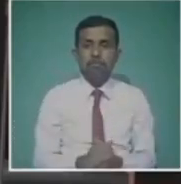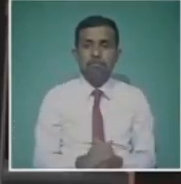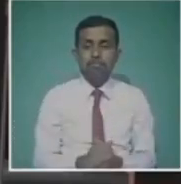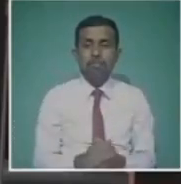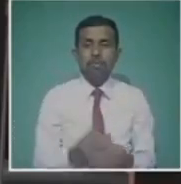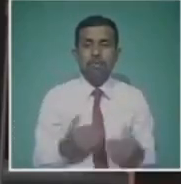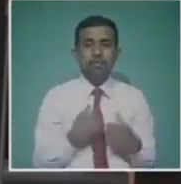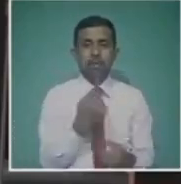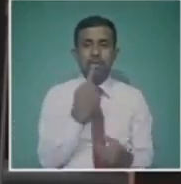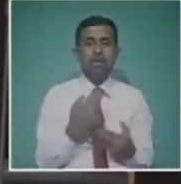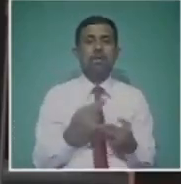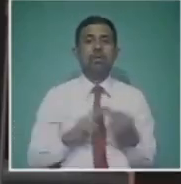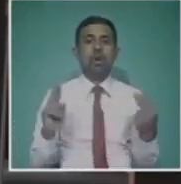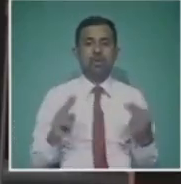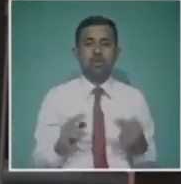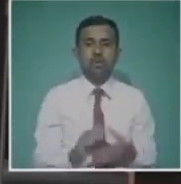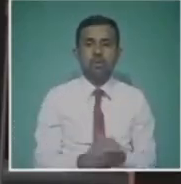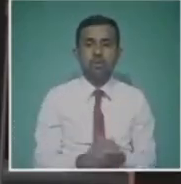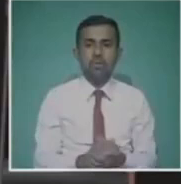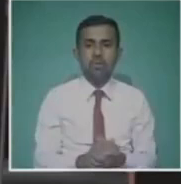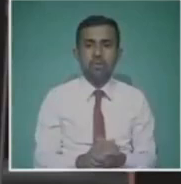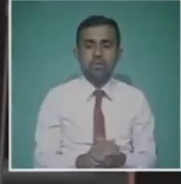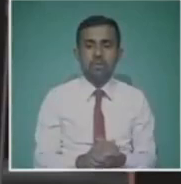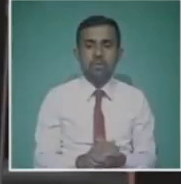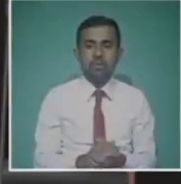ඒත් අපිට කියන මේක ගන්න එපා කියලා. So this is